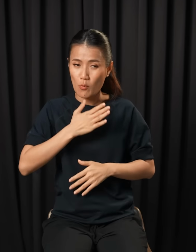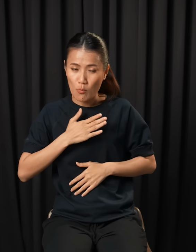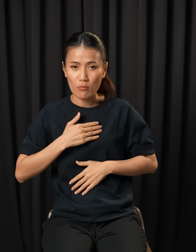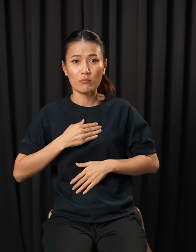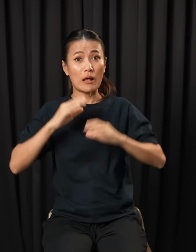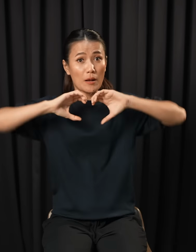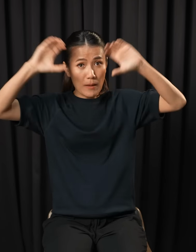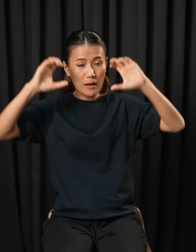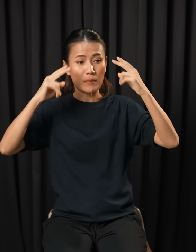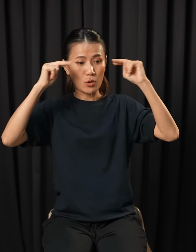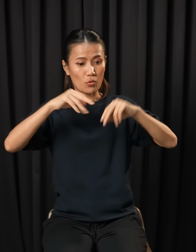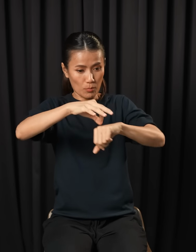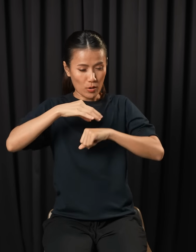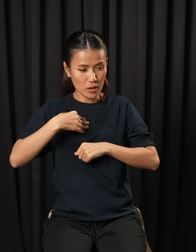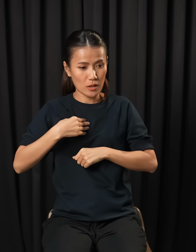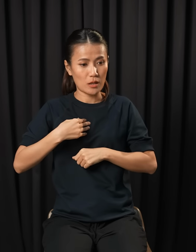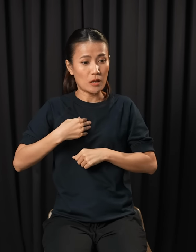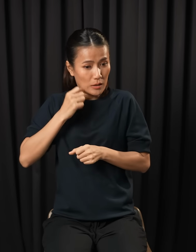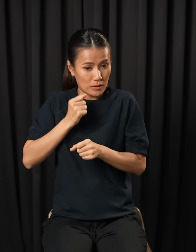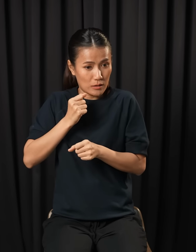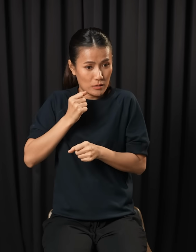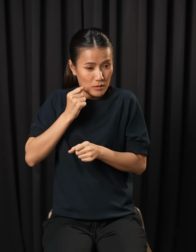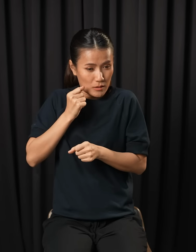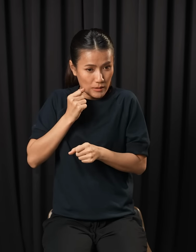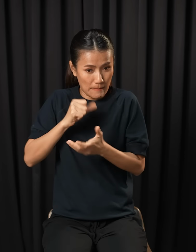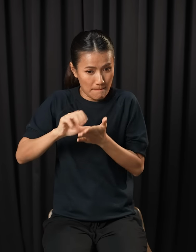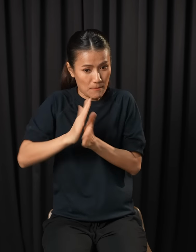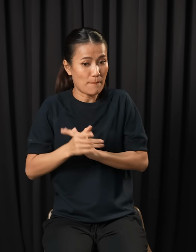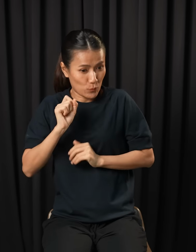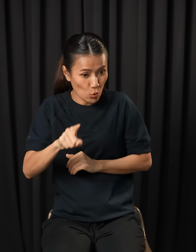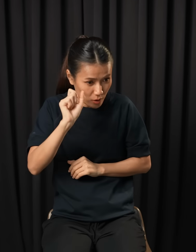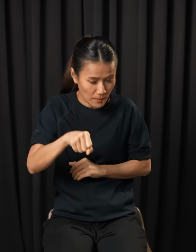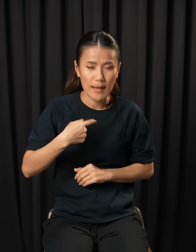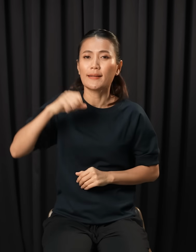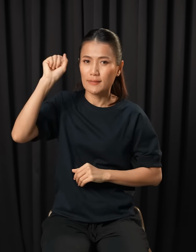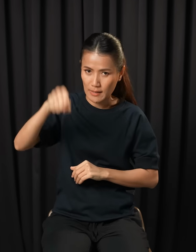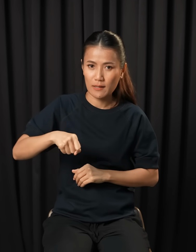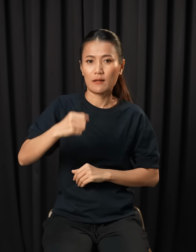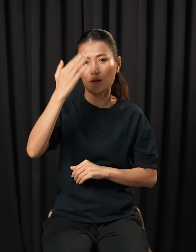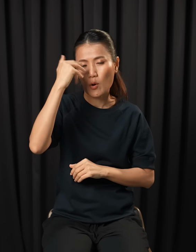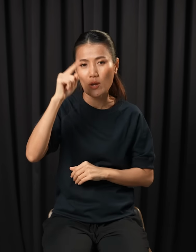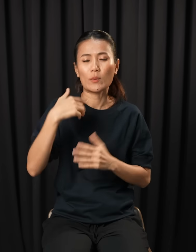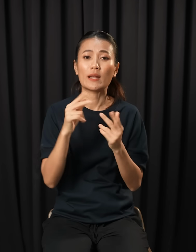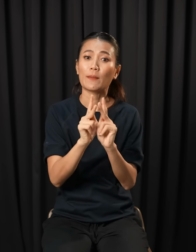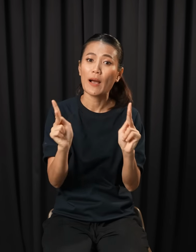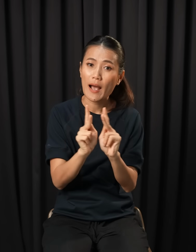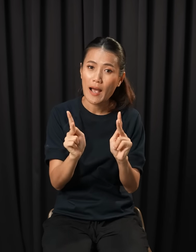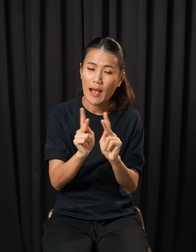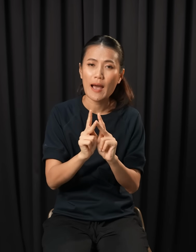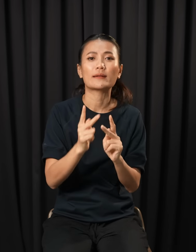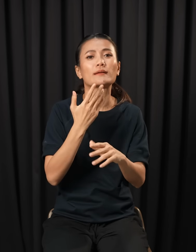แรงการขึ้นค่าแรงเนี่ยถ้าเรามีโอกาสได้เป็นรัฐบาลได้เป็นนายกเนี่ยคือทำทันทีใช่ไหมคะ ครับก็จะทำให้ได้ภายในถ้าทำ